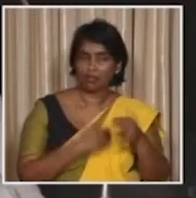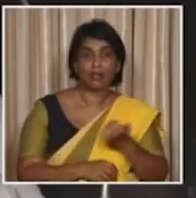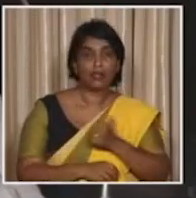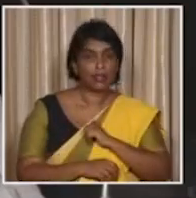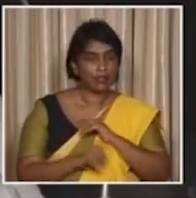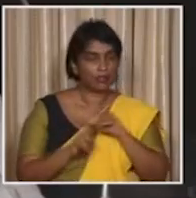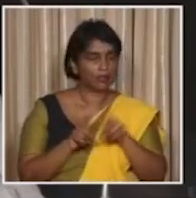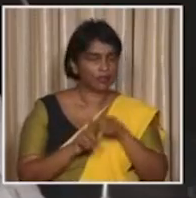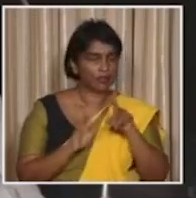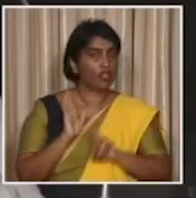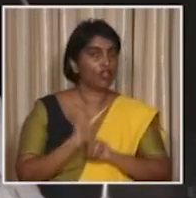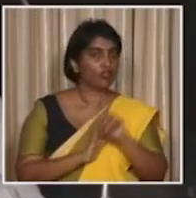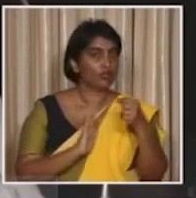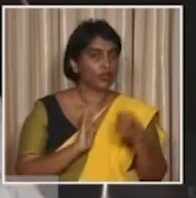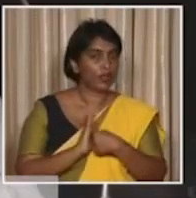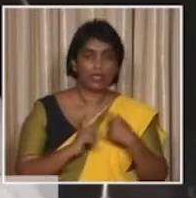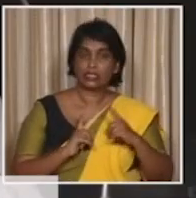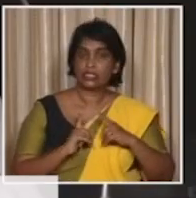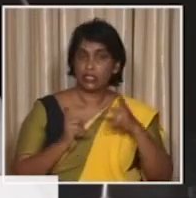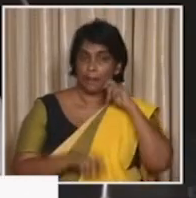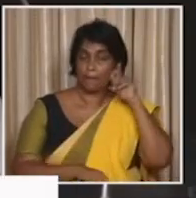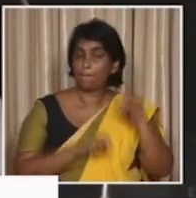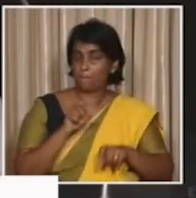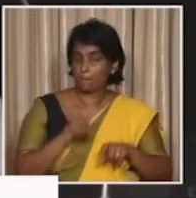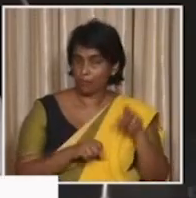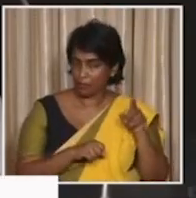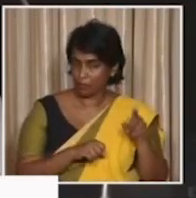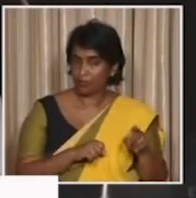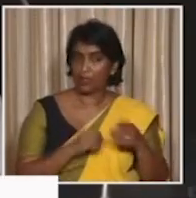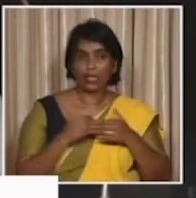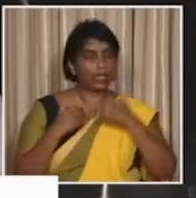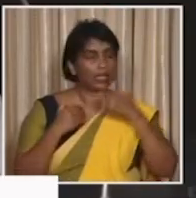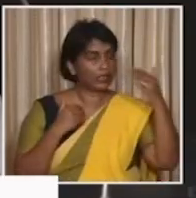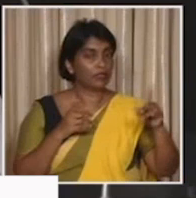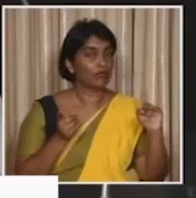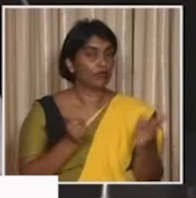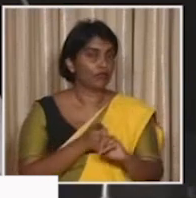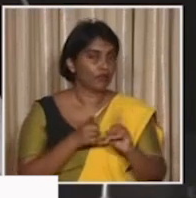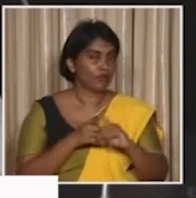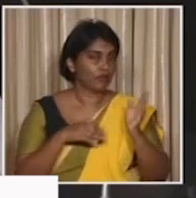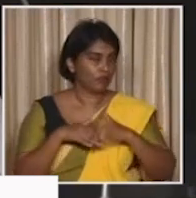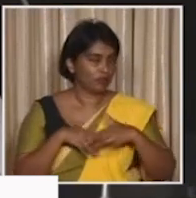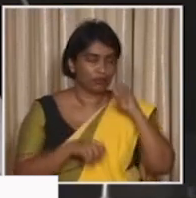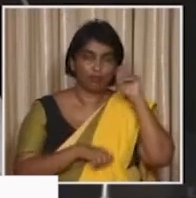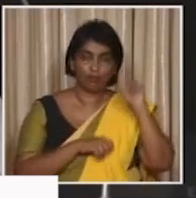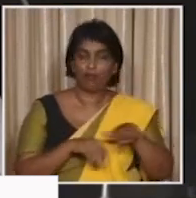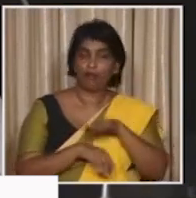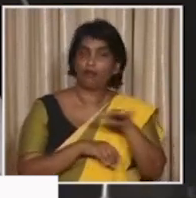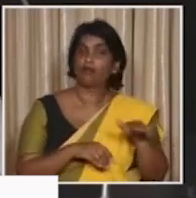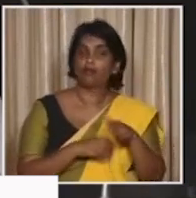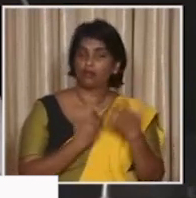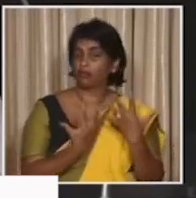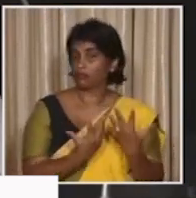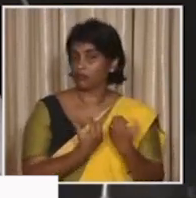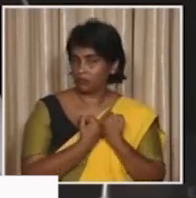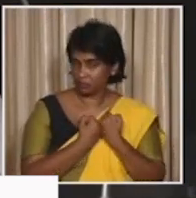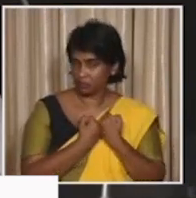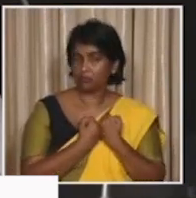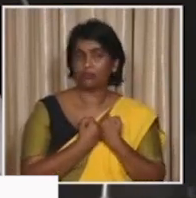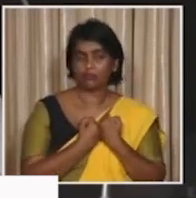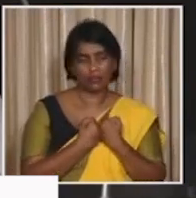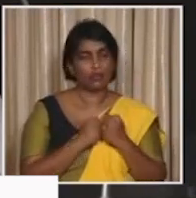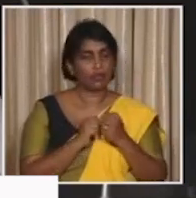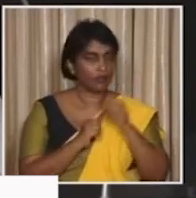வடக்கிலும் கிழக்கிலும் வாழுகின்ற மக்கள் நீண்ட நெடும் யுத்தத்தை சந்தித்தவர்கள். அவருடைய நிலங்கள் பறிக்கப்பட்டுக் கொண்டிருக்கிறது. இன்றும் கூட பல்வேறுபட்ட